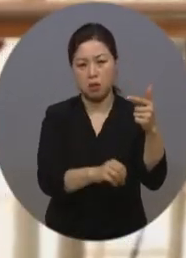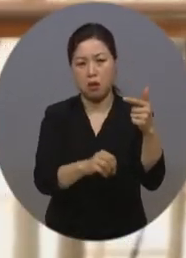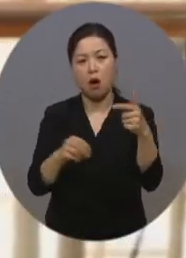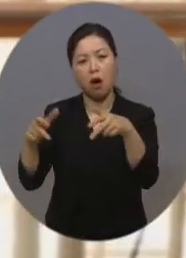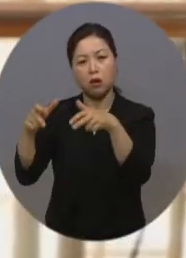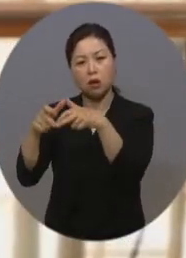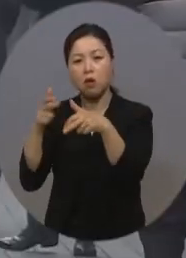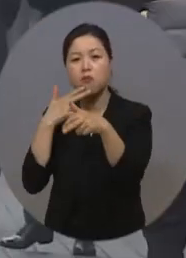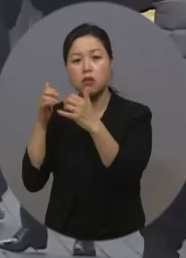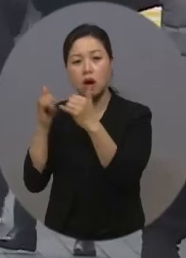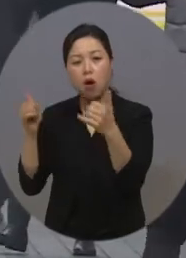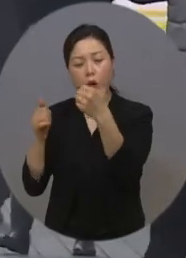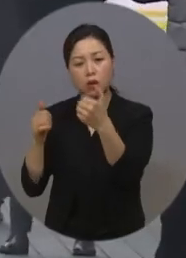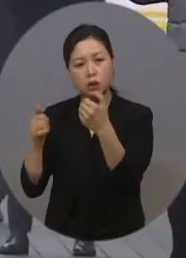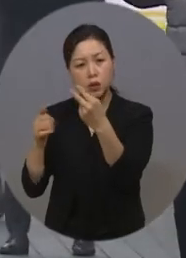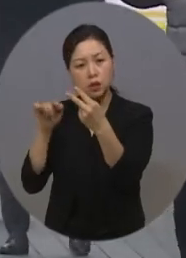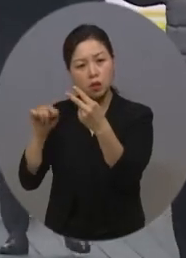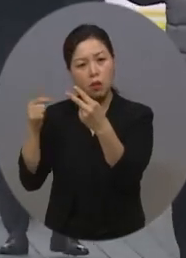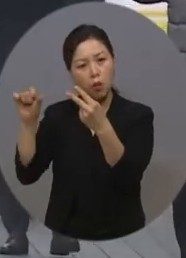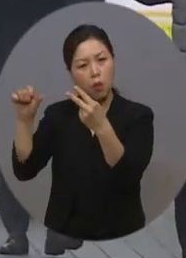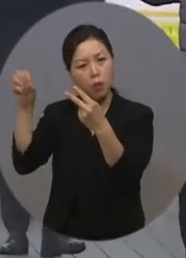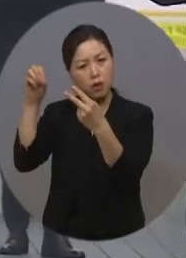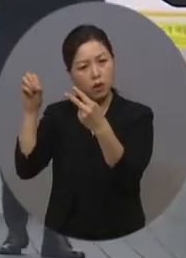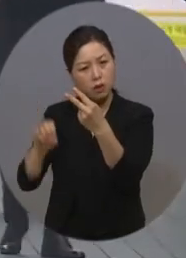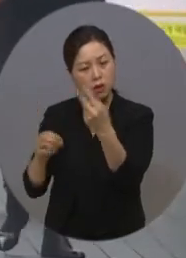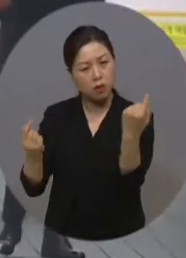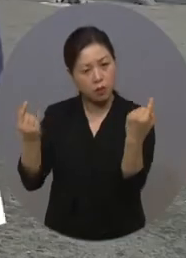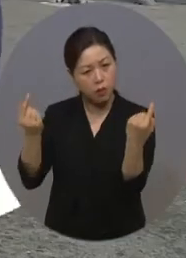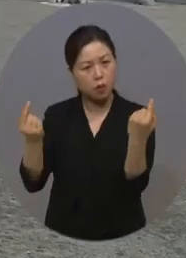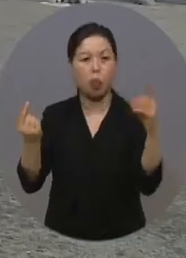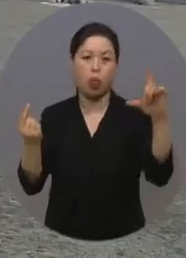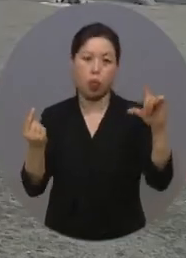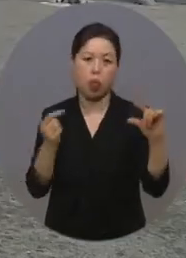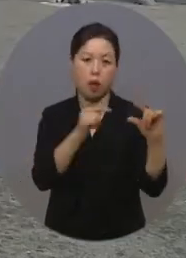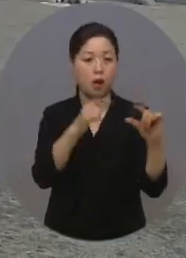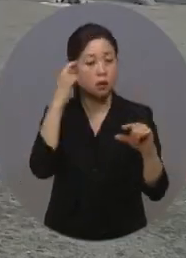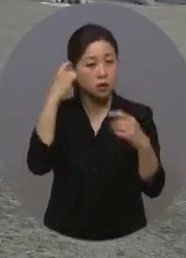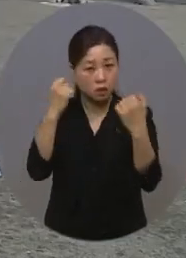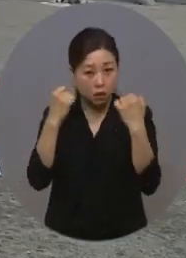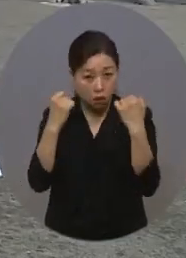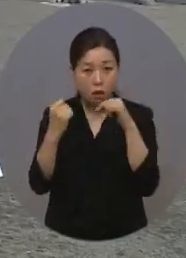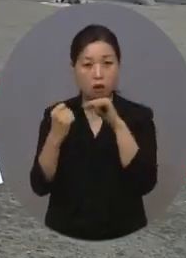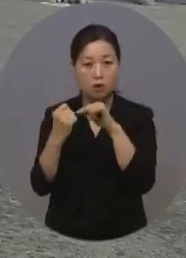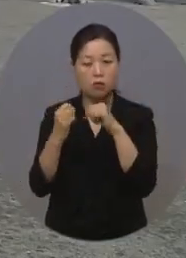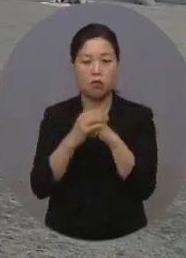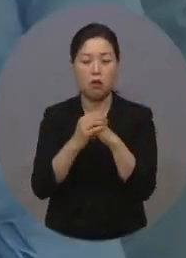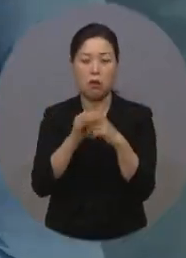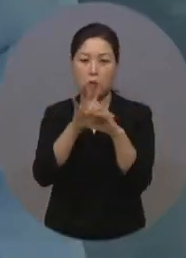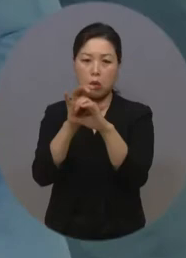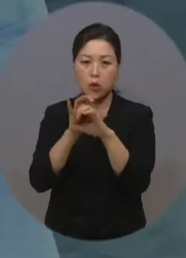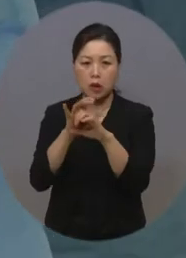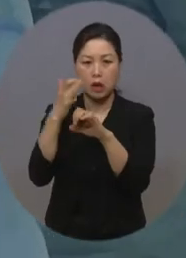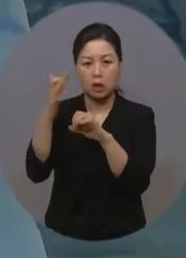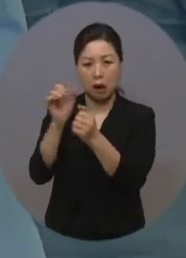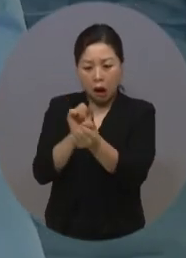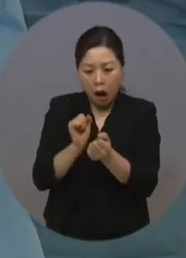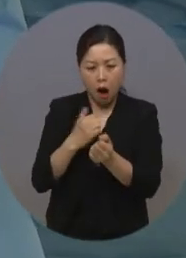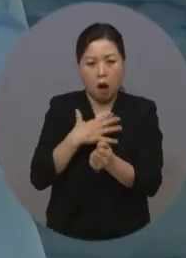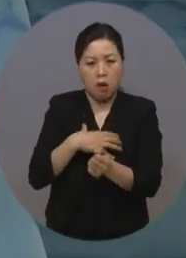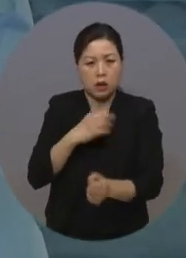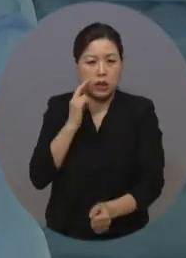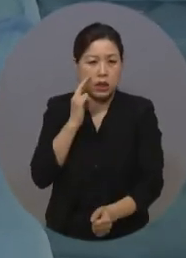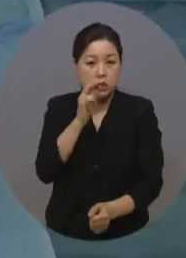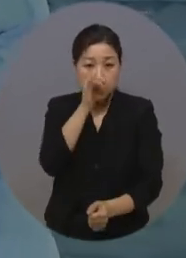낮게 나타났습니다 정신건강과 관련한 질문에서는 코로나 이고 감염에 대해 매우 많이 걱정한다는